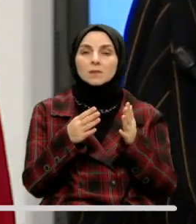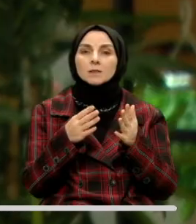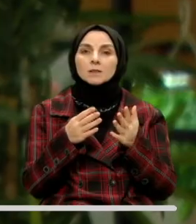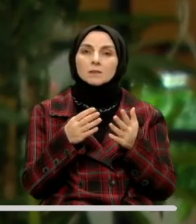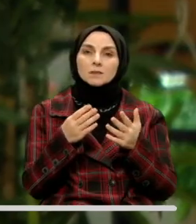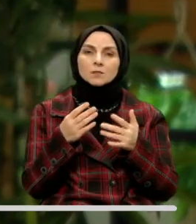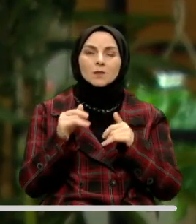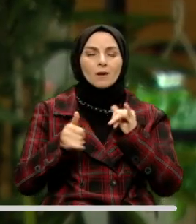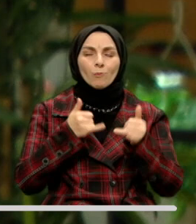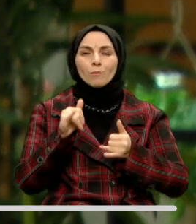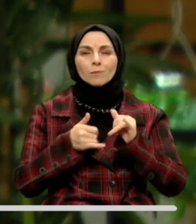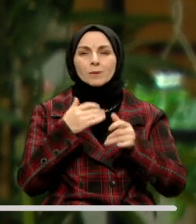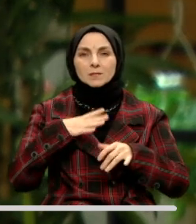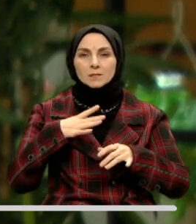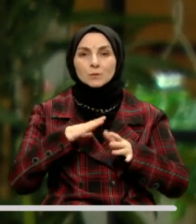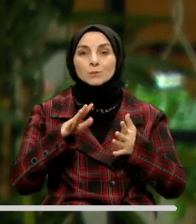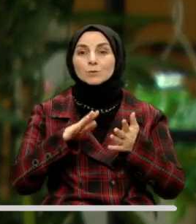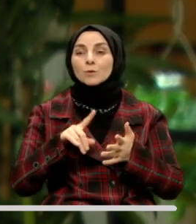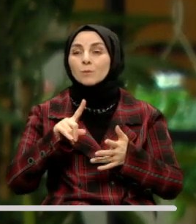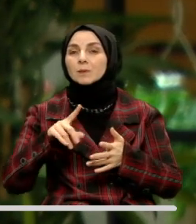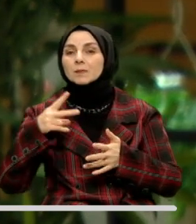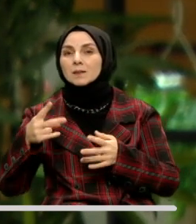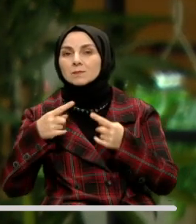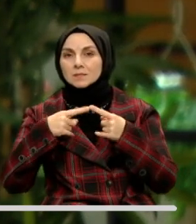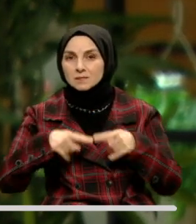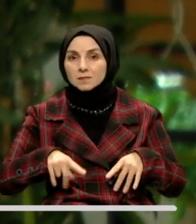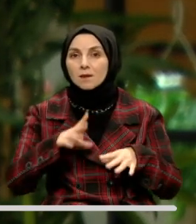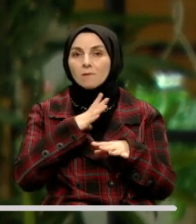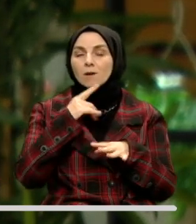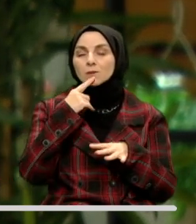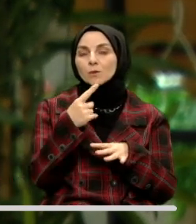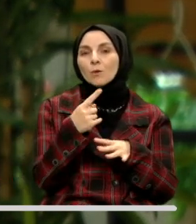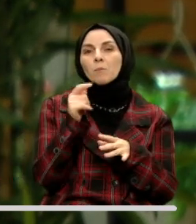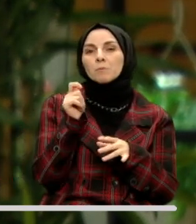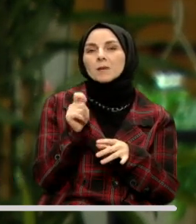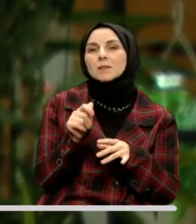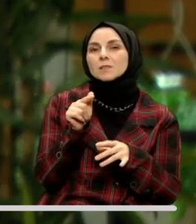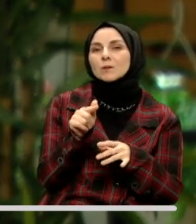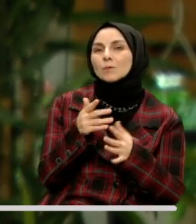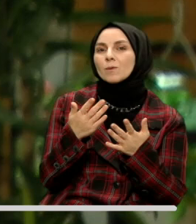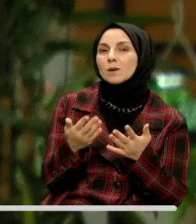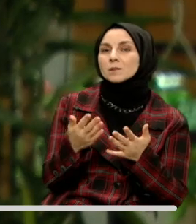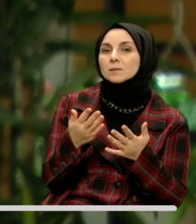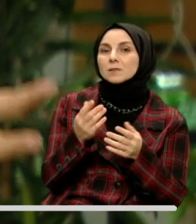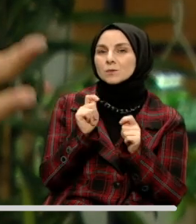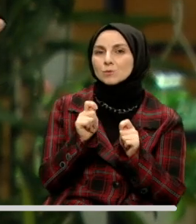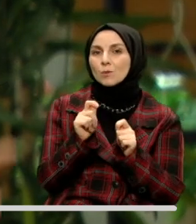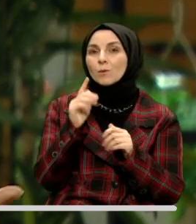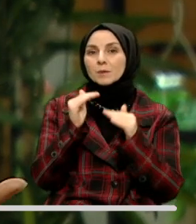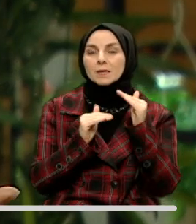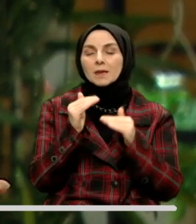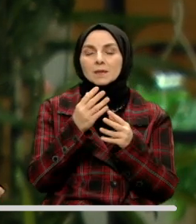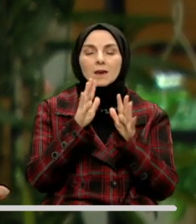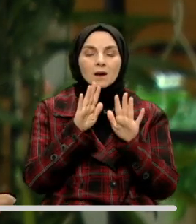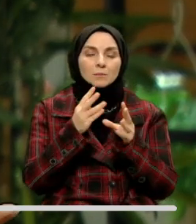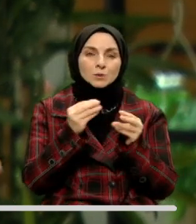da hocam sınavlar sizi bir çekiyor, bir dur diyor, otur diyor, sınavın var diyor falan. Gerçekten o aslında zor bir denge. Ama çok güzel